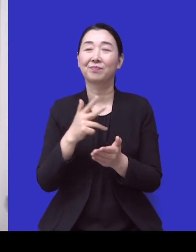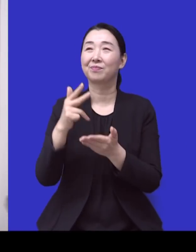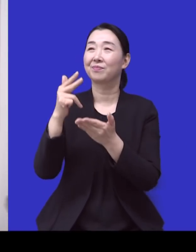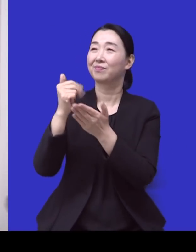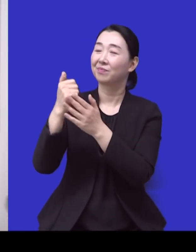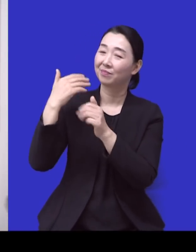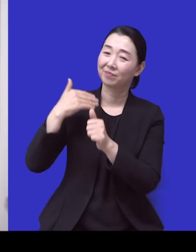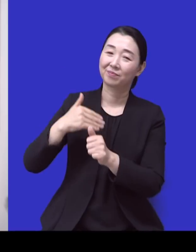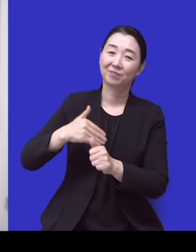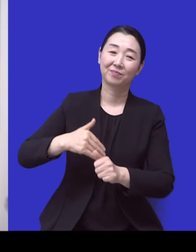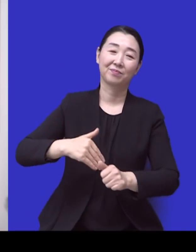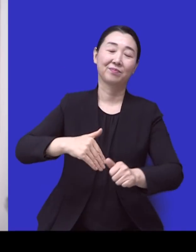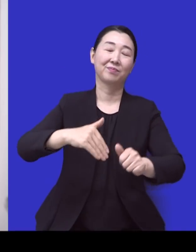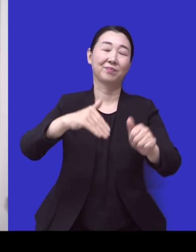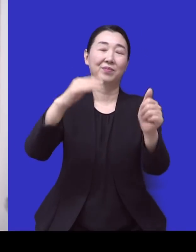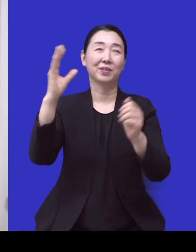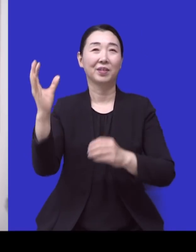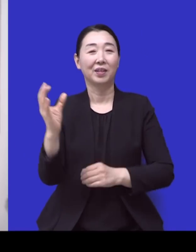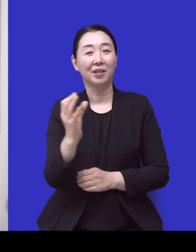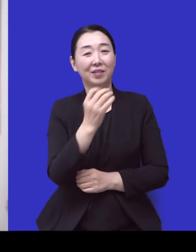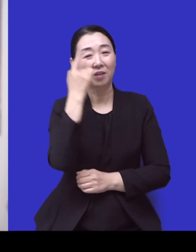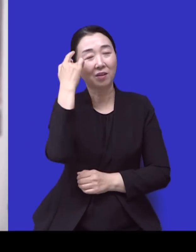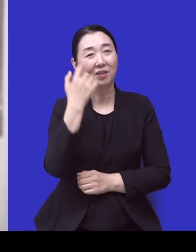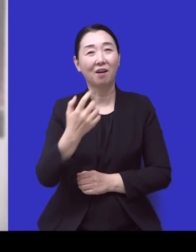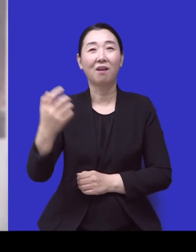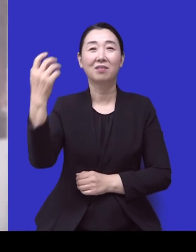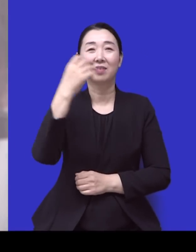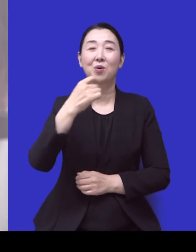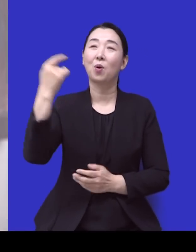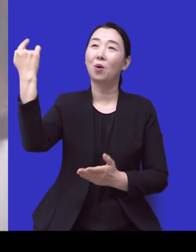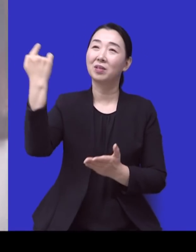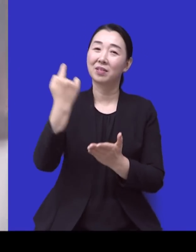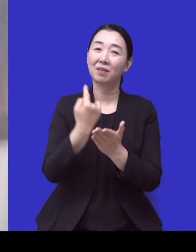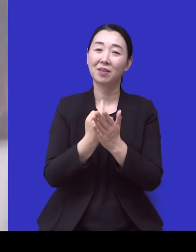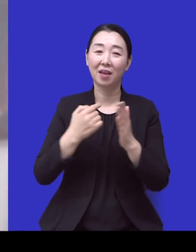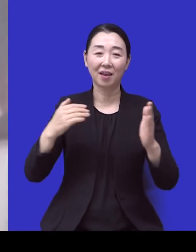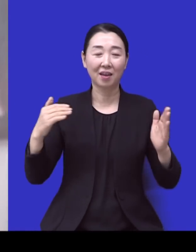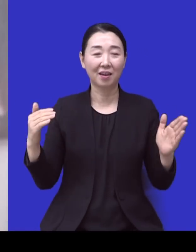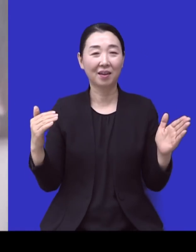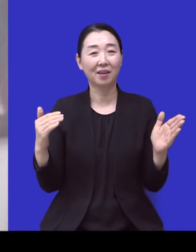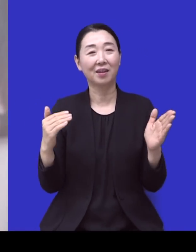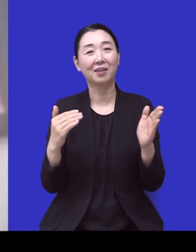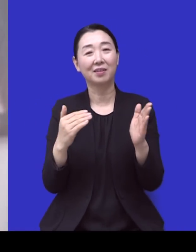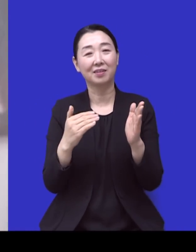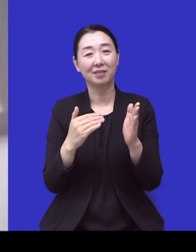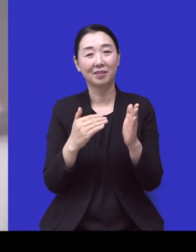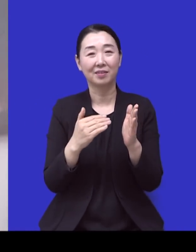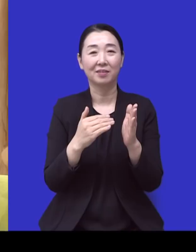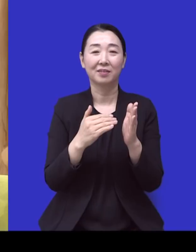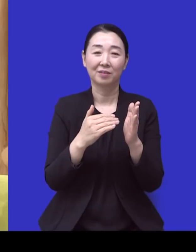내 주에 보내신 성령이 오셨네.